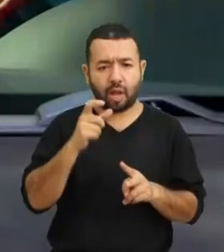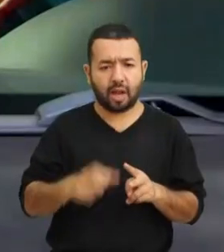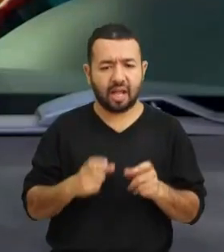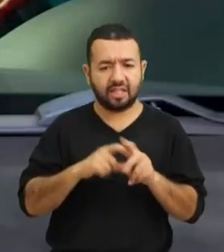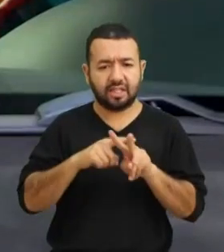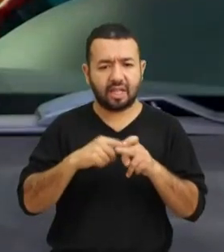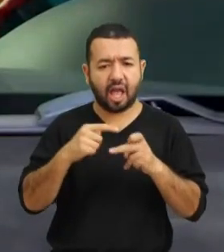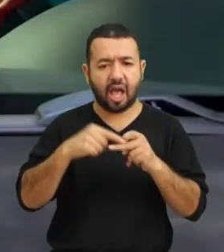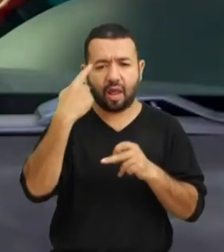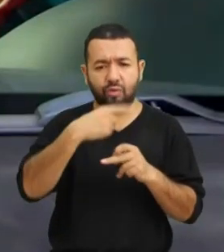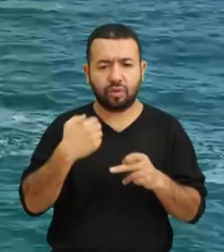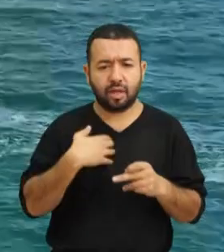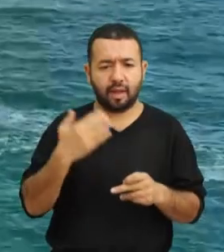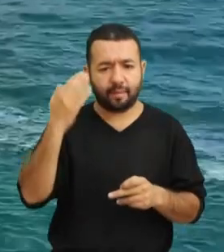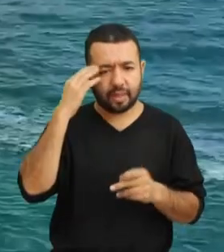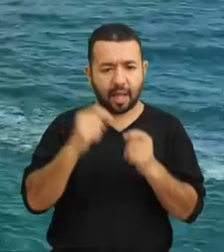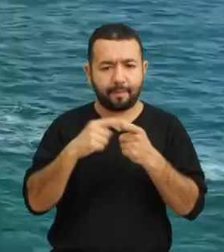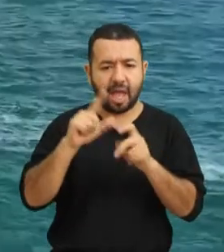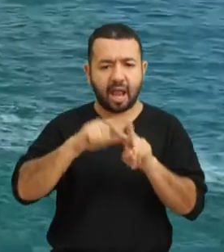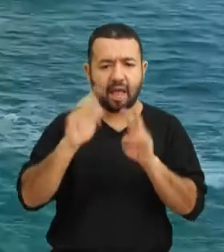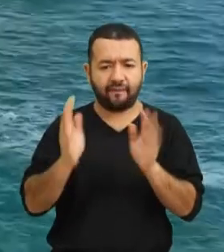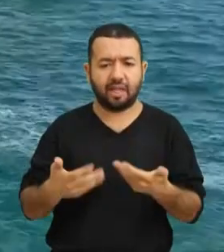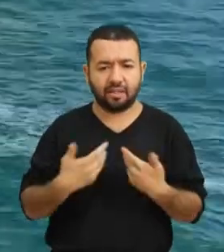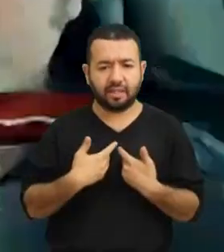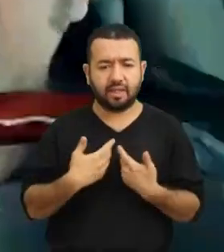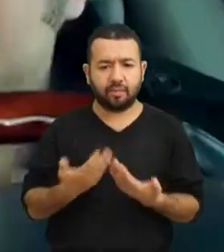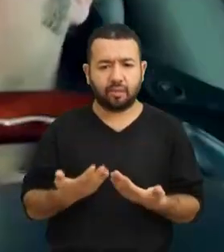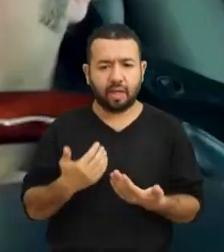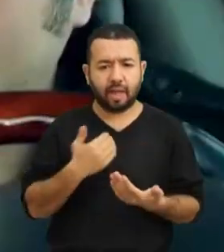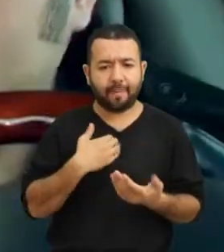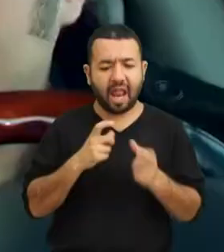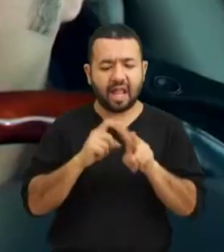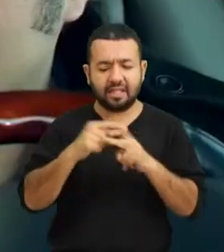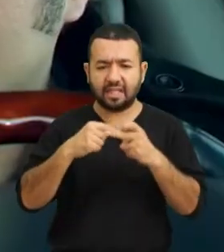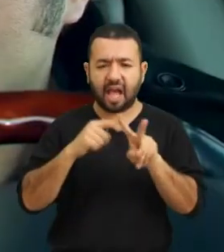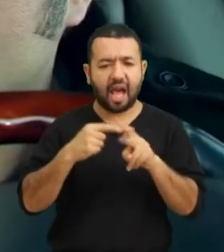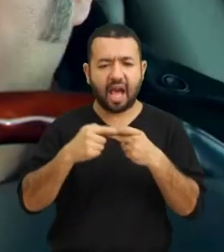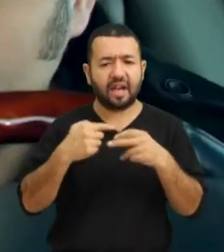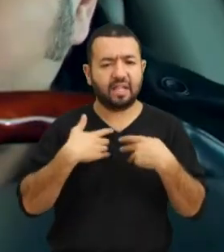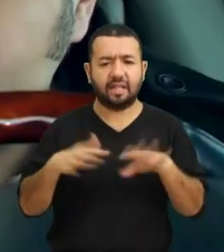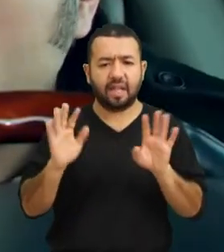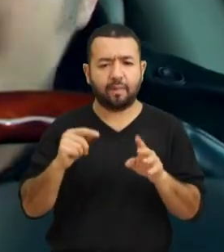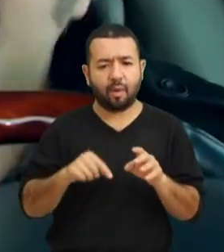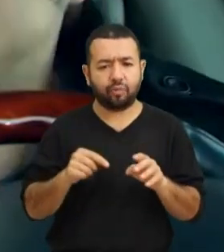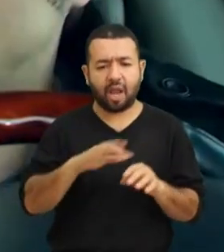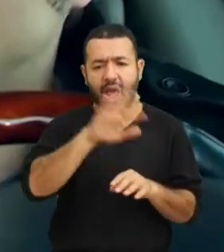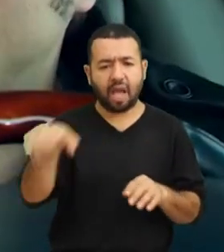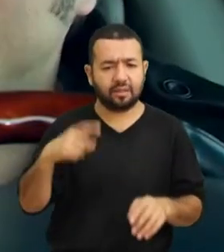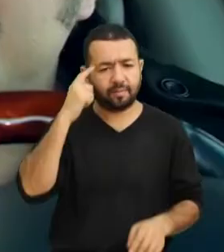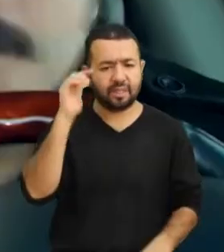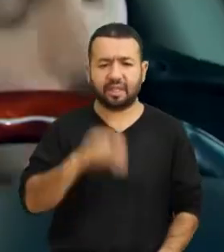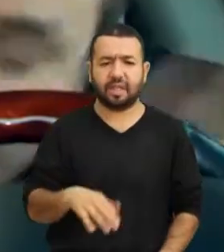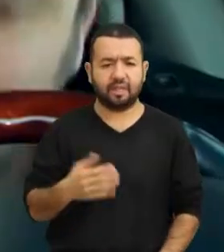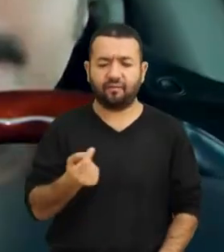sakarlıkları yüzünden başımıza gelmedik, bela kalmadı efendim ya. Allah Allah, ben sakar değilim. Bunlar herkesin